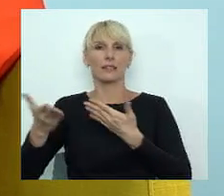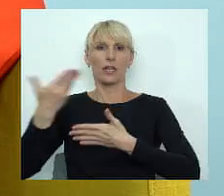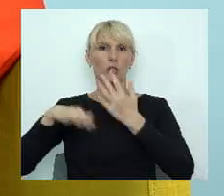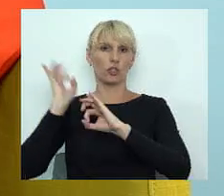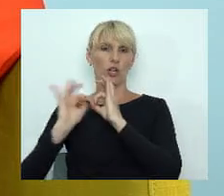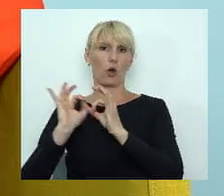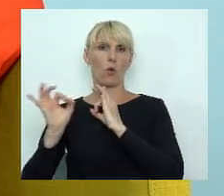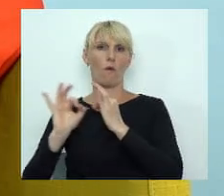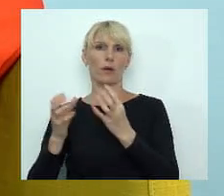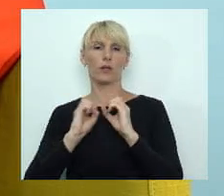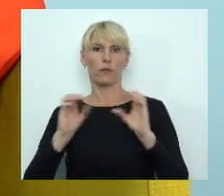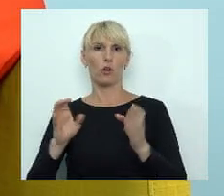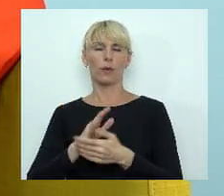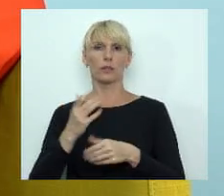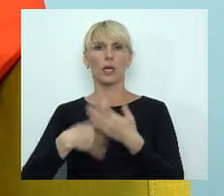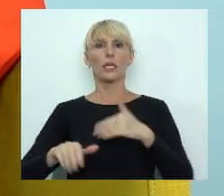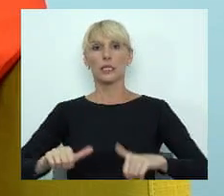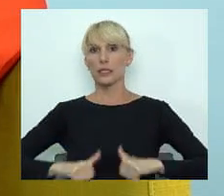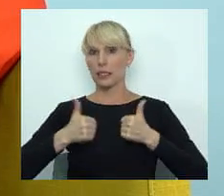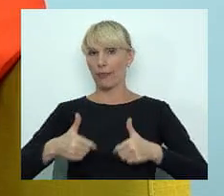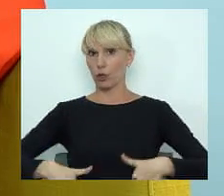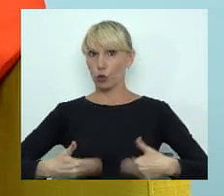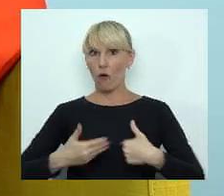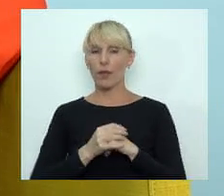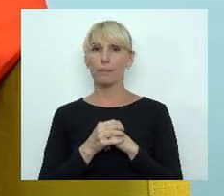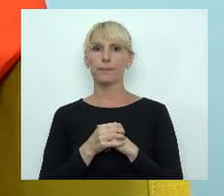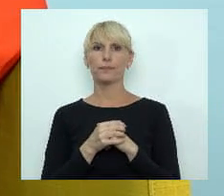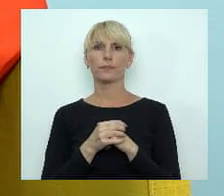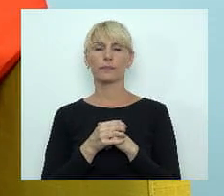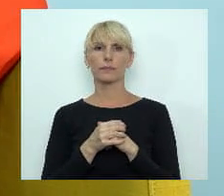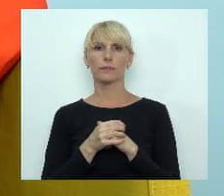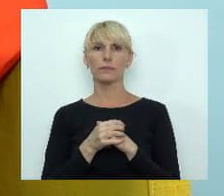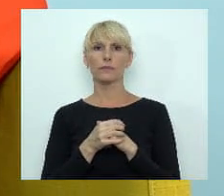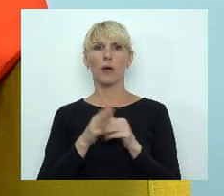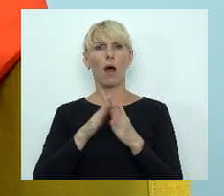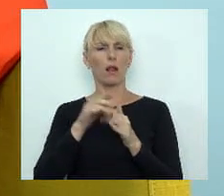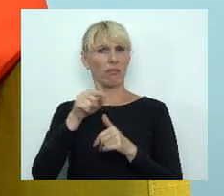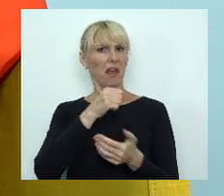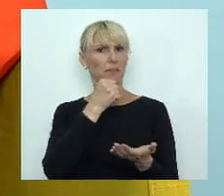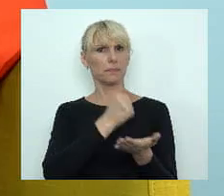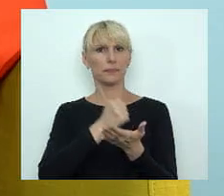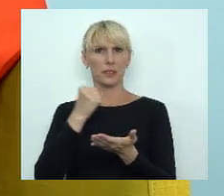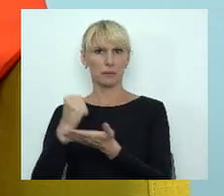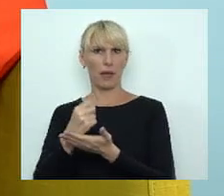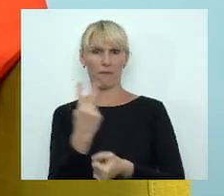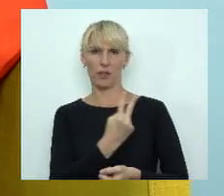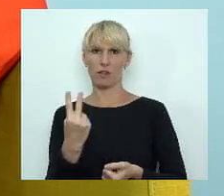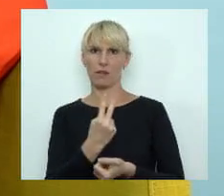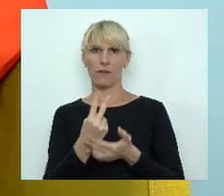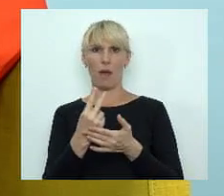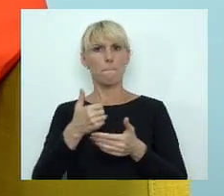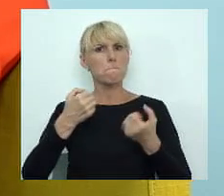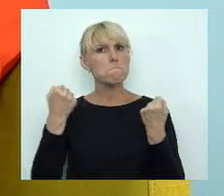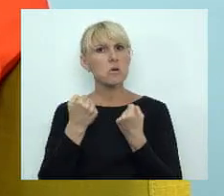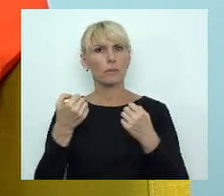informacji dotyczących tego, jaki jest mój stan zdrowia. Więc tak naprawdę tutaj te kwestie nam się dość mocno zazębiają. Na